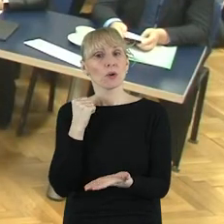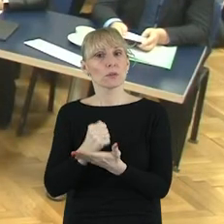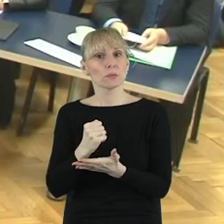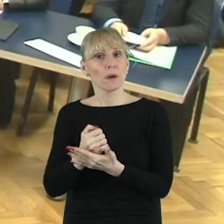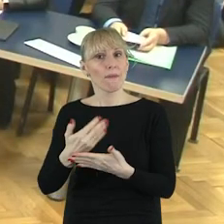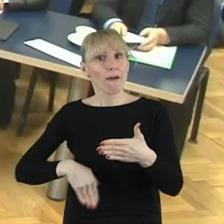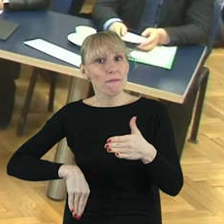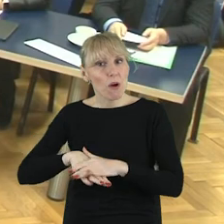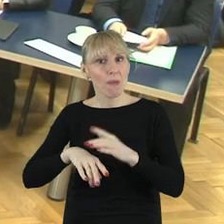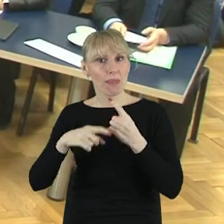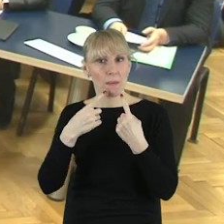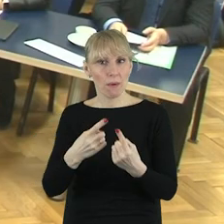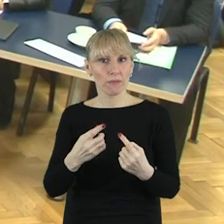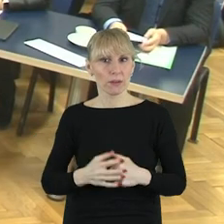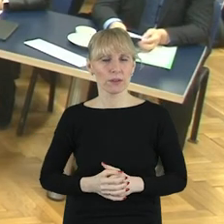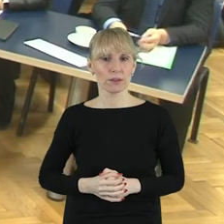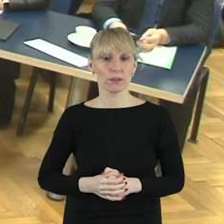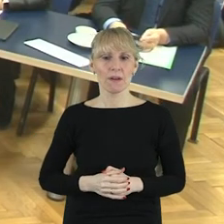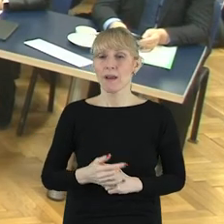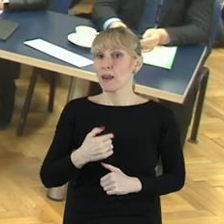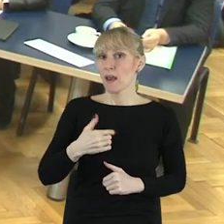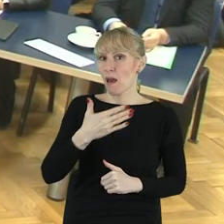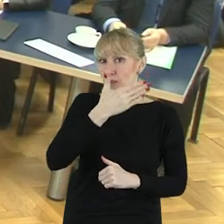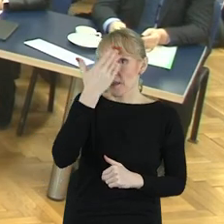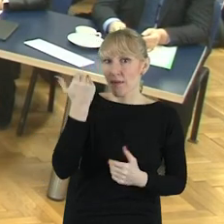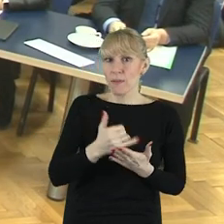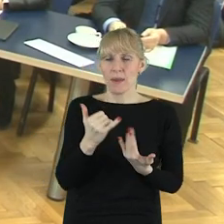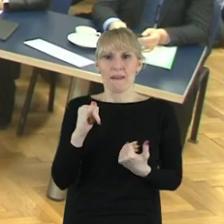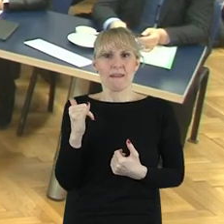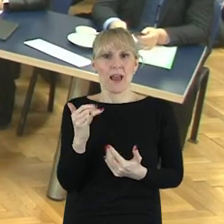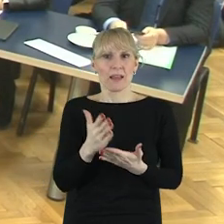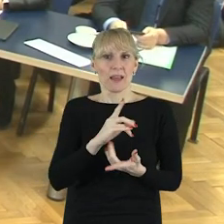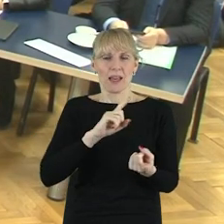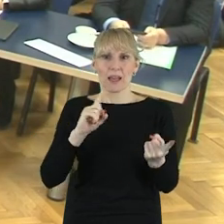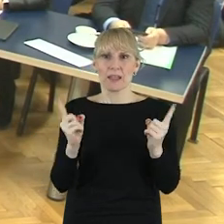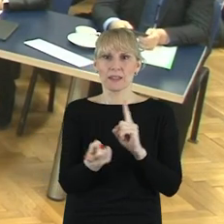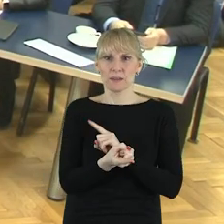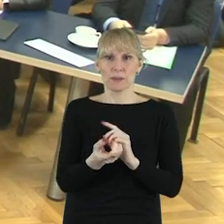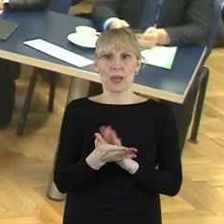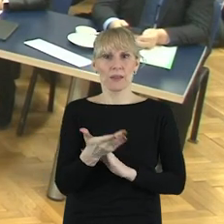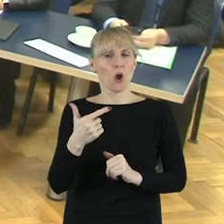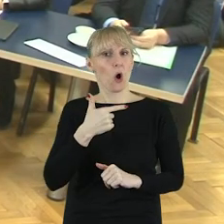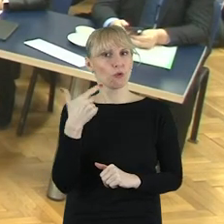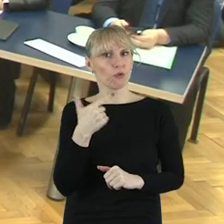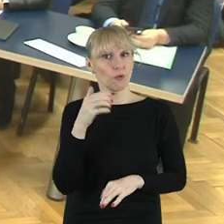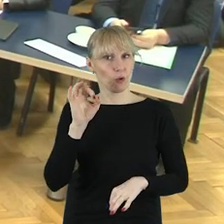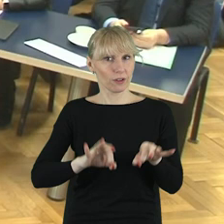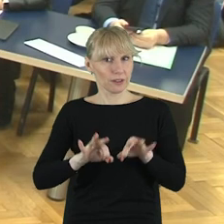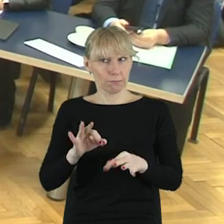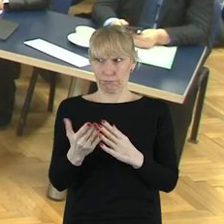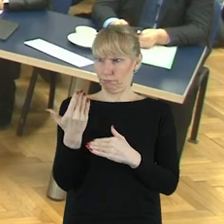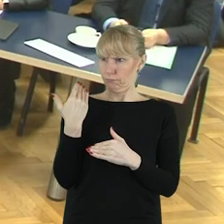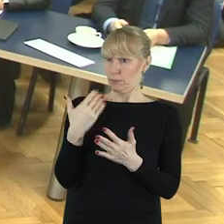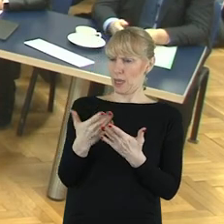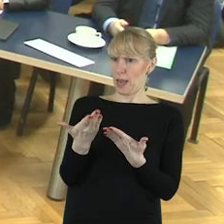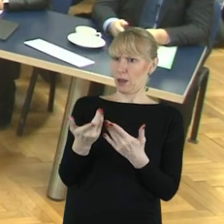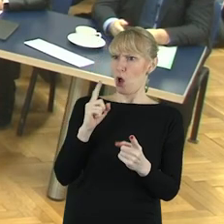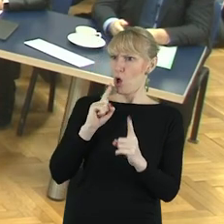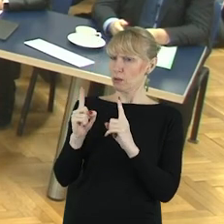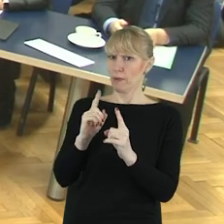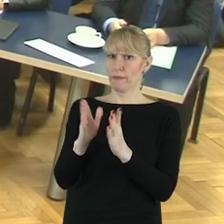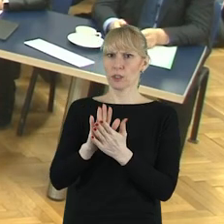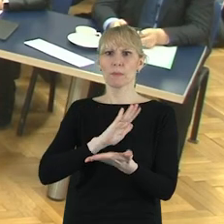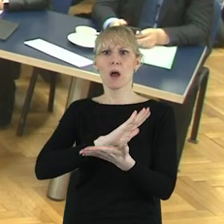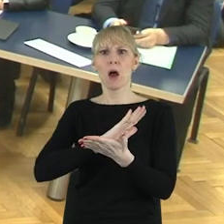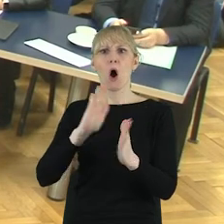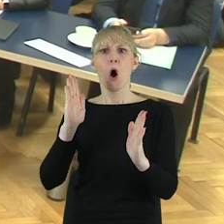zaszły od dwóch sesji temu, ale kiedy rozmawialiśmy o czystym powietrzu, to na naszej sesji Sejmiku Województwa Łódzkiego